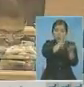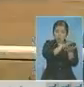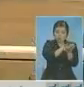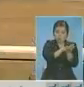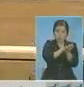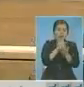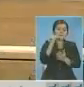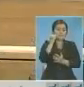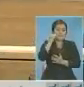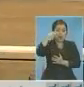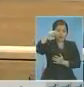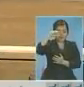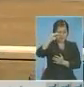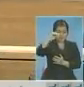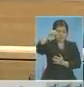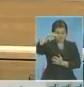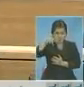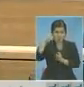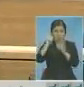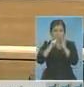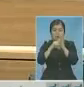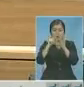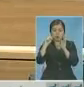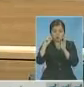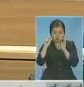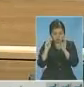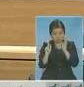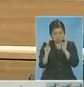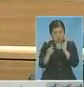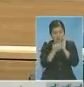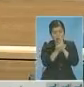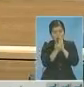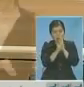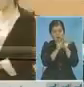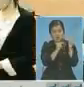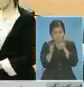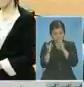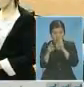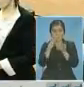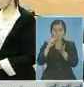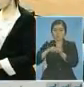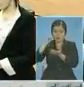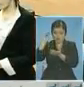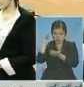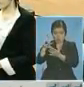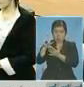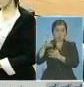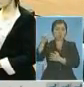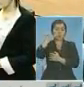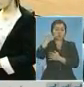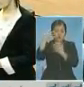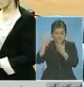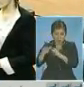งเรียนบ้านโพตากตำบลโพตากอำเภอเมืองจังหวัดนครพนมค่ะว่าได้ทำเรื่องถึงกสทจังหวัดนครพนมหลายครั้ง